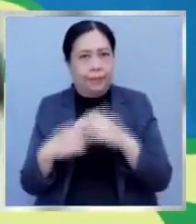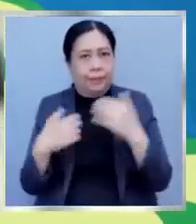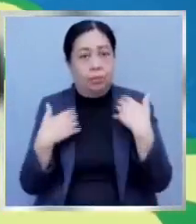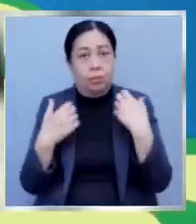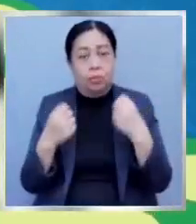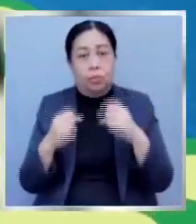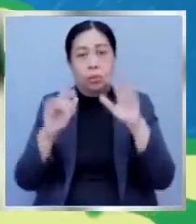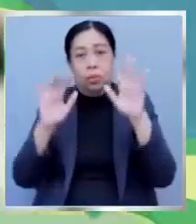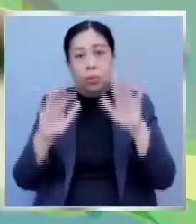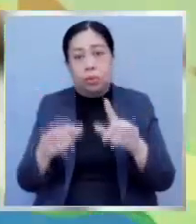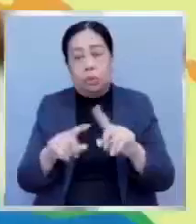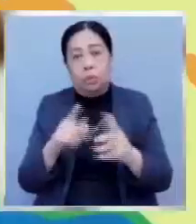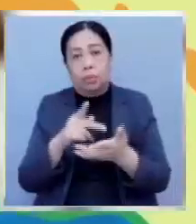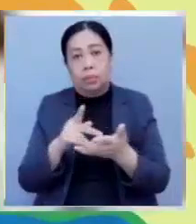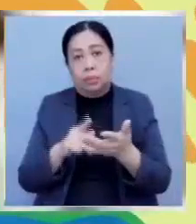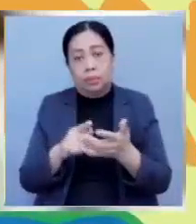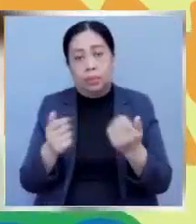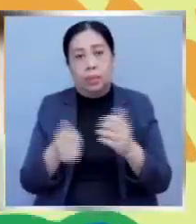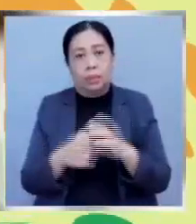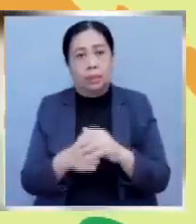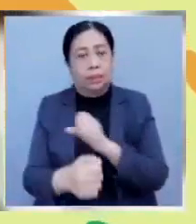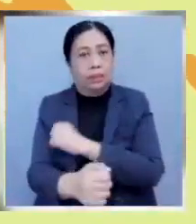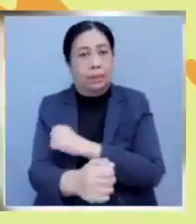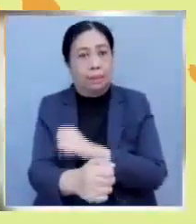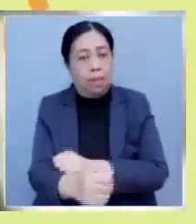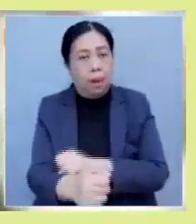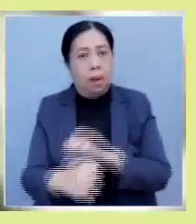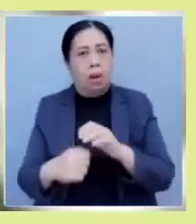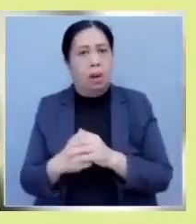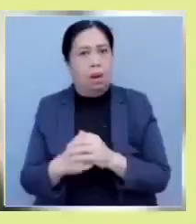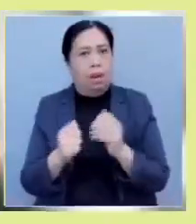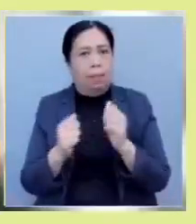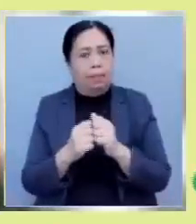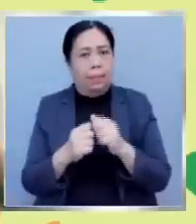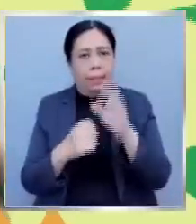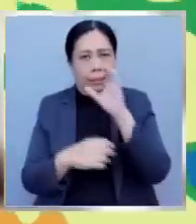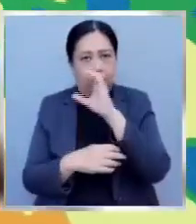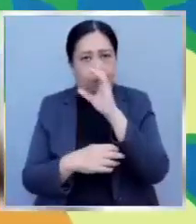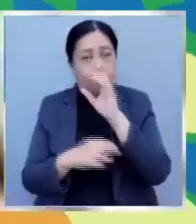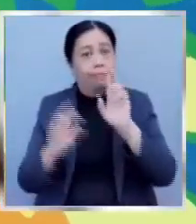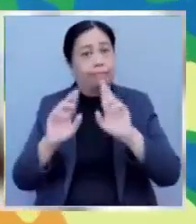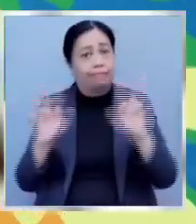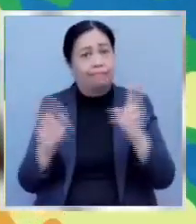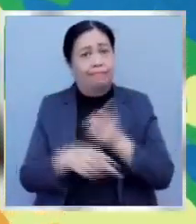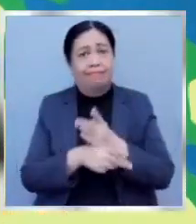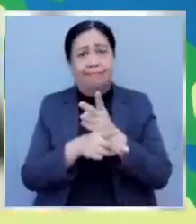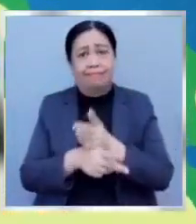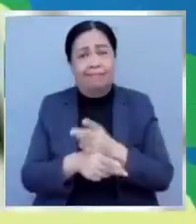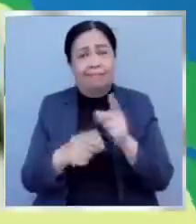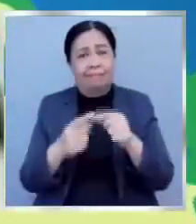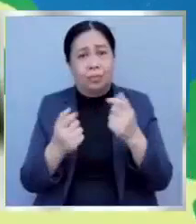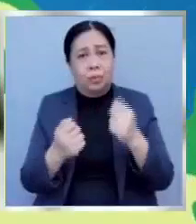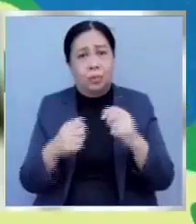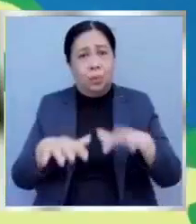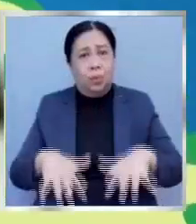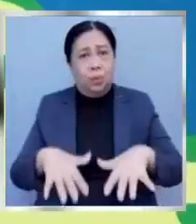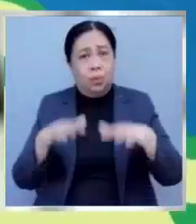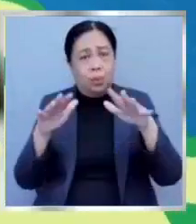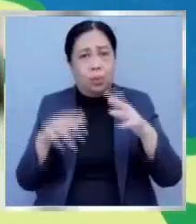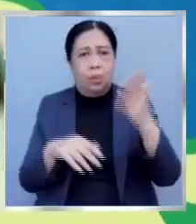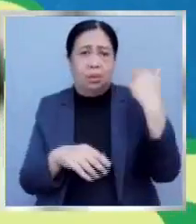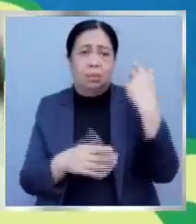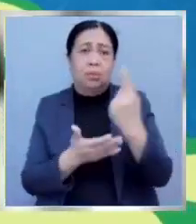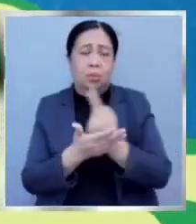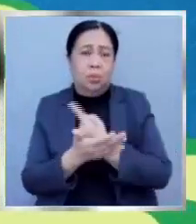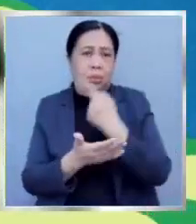rin ho sa ilang lugar ho sa may summer provinces, pati ho sa Cebu. Kaya mag-ingat pa rin ho, lalo na sa mga binaha noong nakaraang linggo dahil